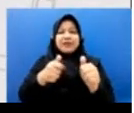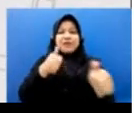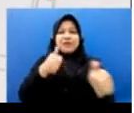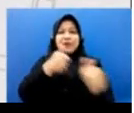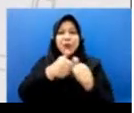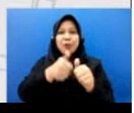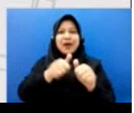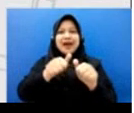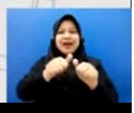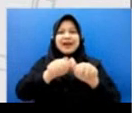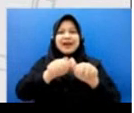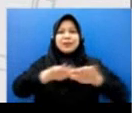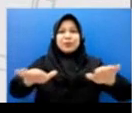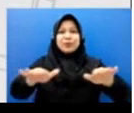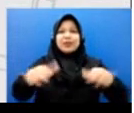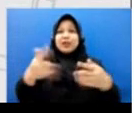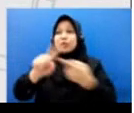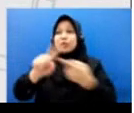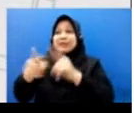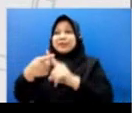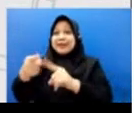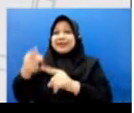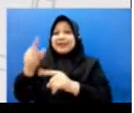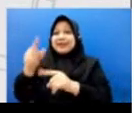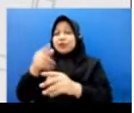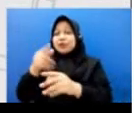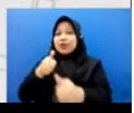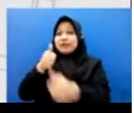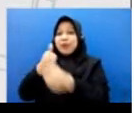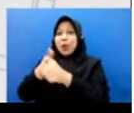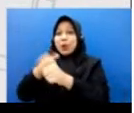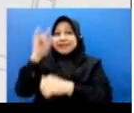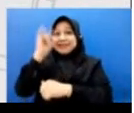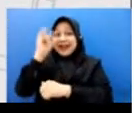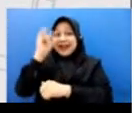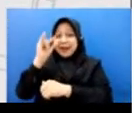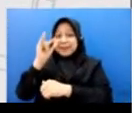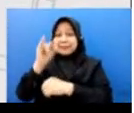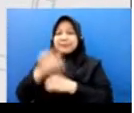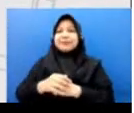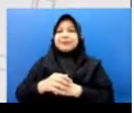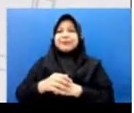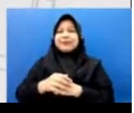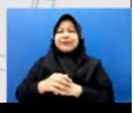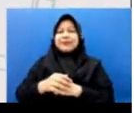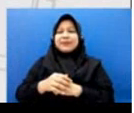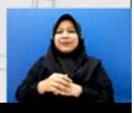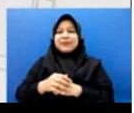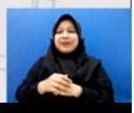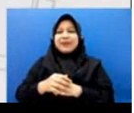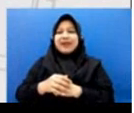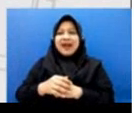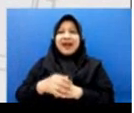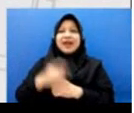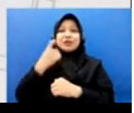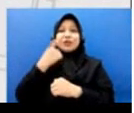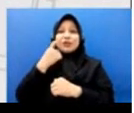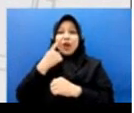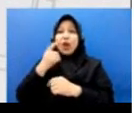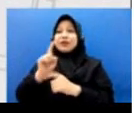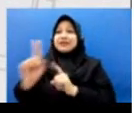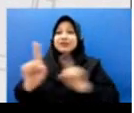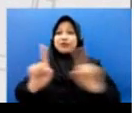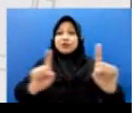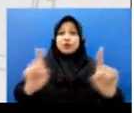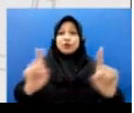Kalau tidak mahasiswa yang intens, murid-murid individu, coba kelompok. Jadi kelompok 1, kelompok 2, kelompok 3, mereka